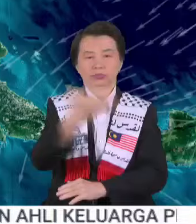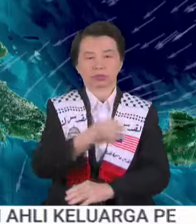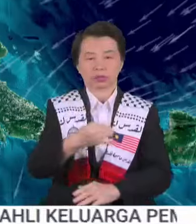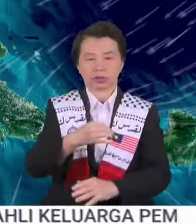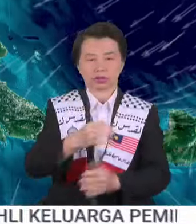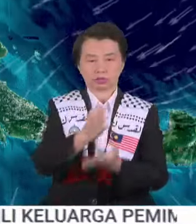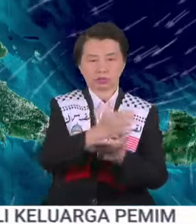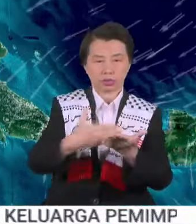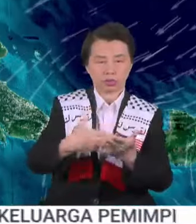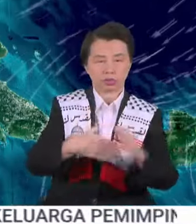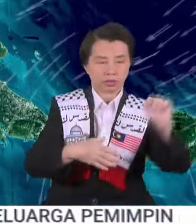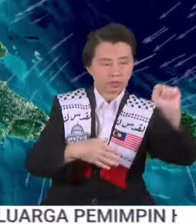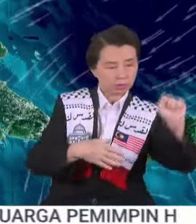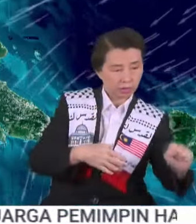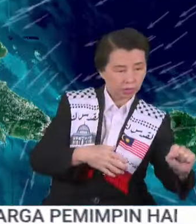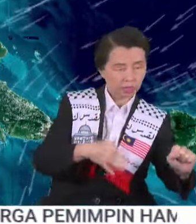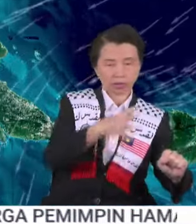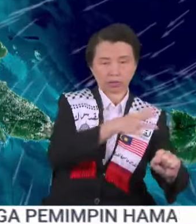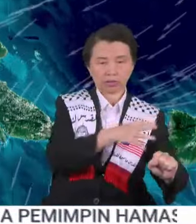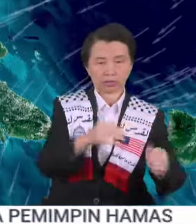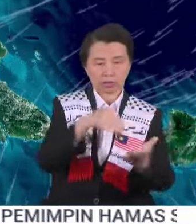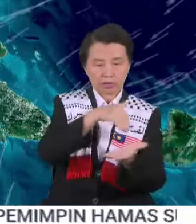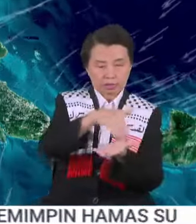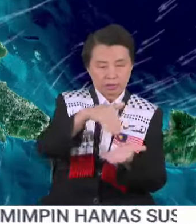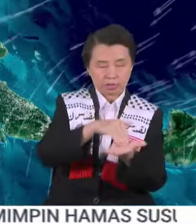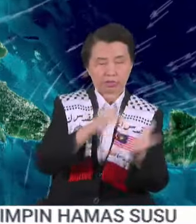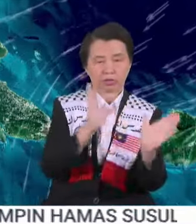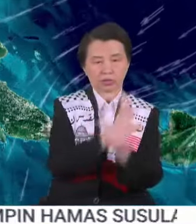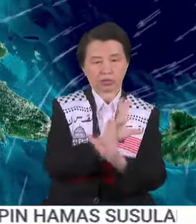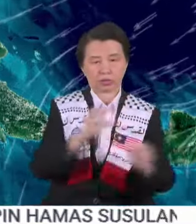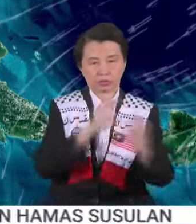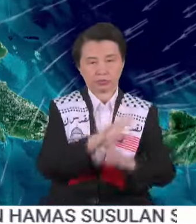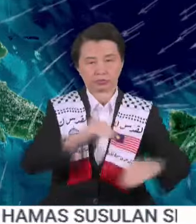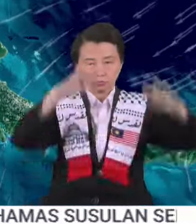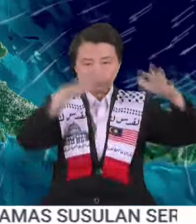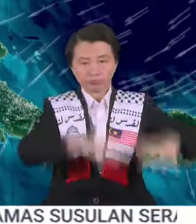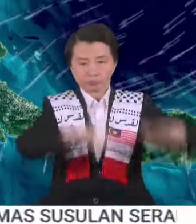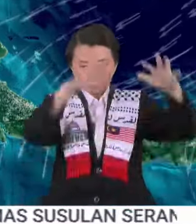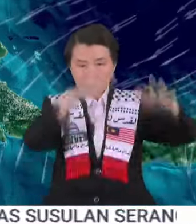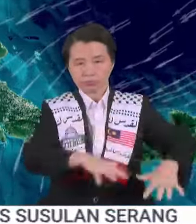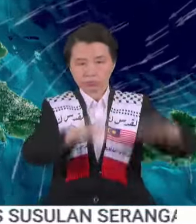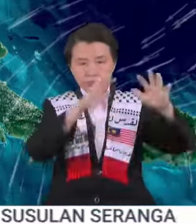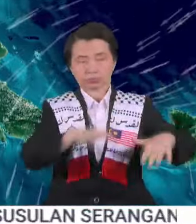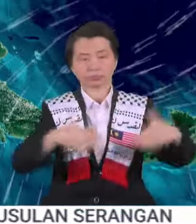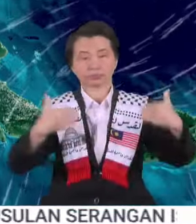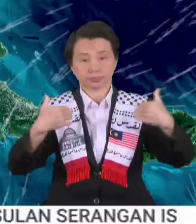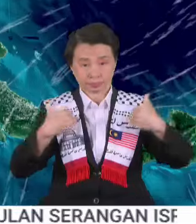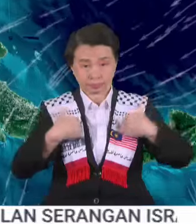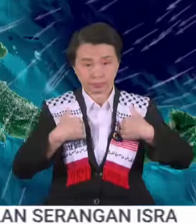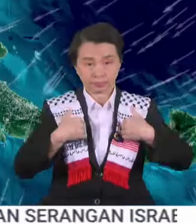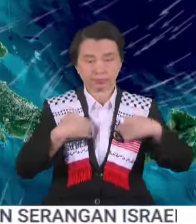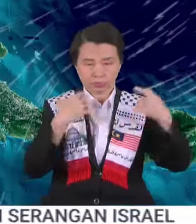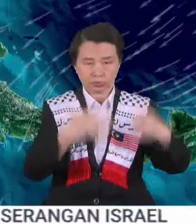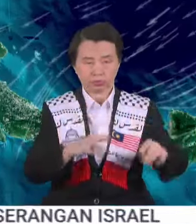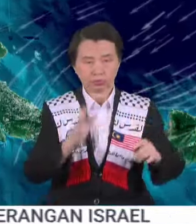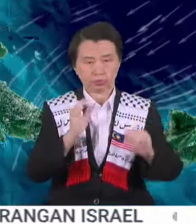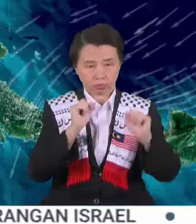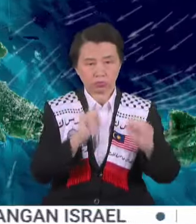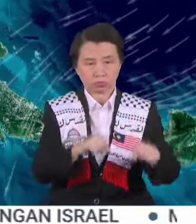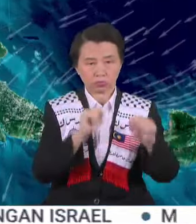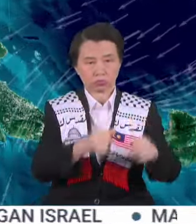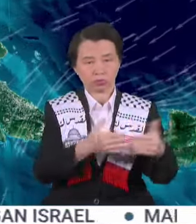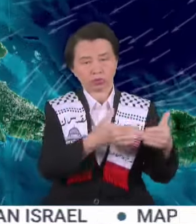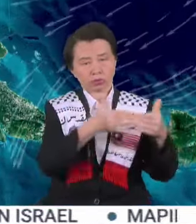sekitar bahagian selatan dan juga tengah Sarawak, keadaan cuaca hujan serta ribut putih kini sedang mula terbentuk dan keadaan ini kami jangkakan